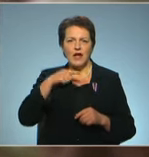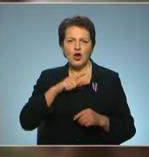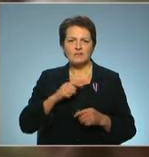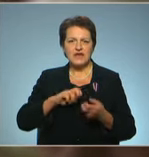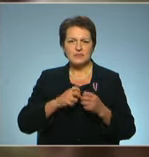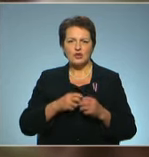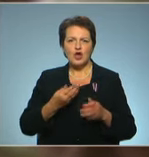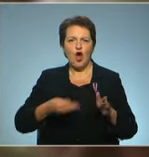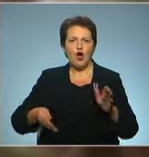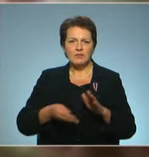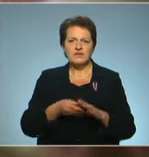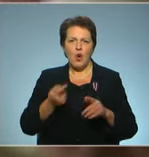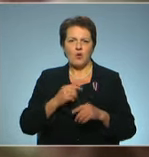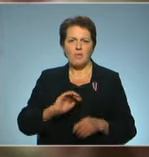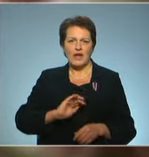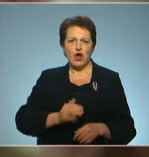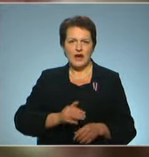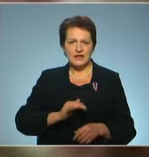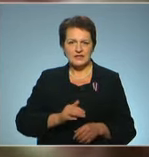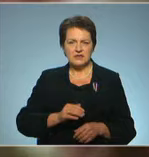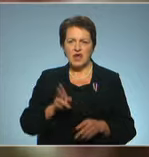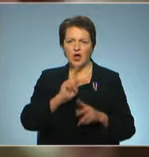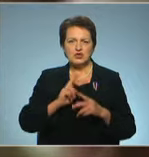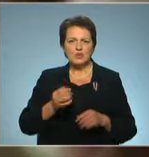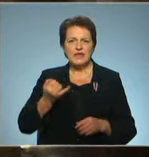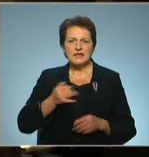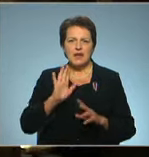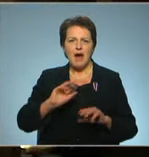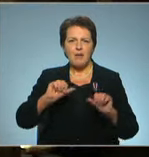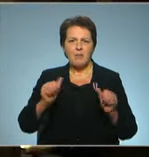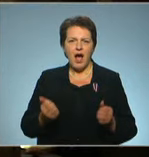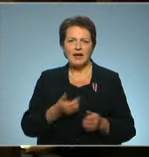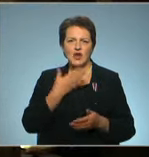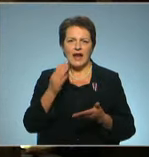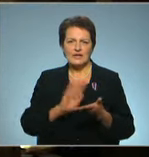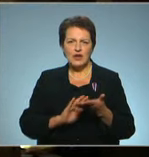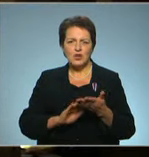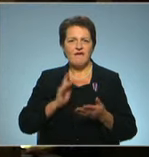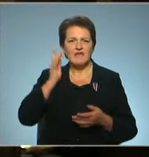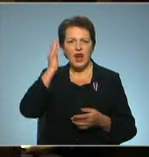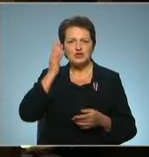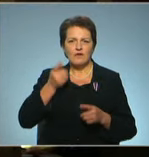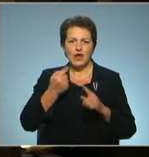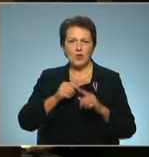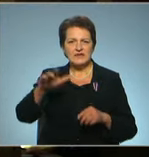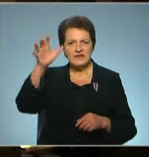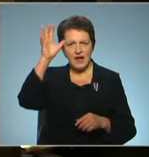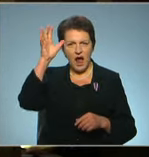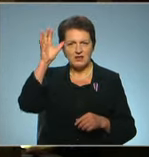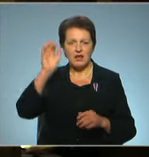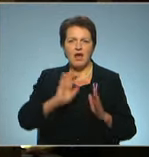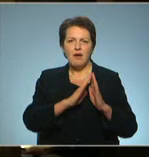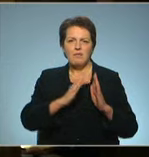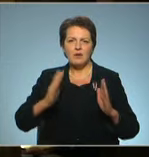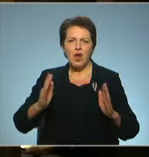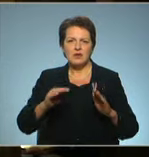un birokratizācija, zuda interese par mākslu, literatūru, filozofiju un zinātni, bibliotēkas